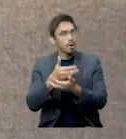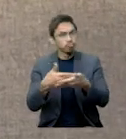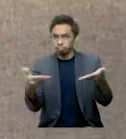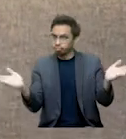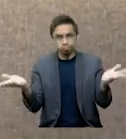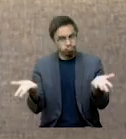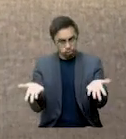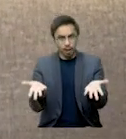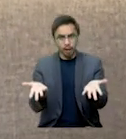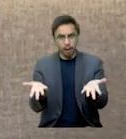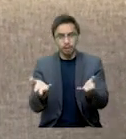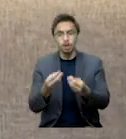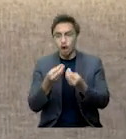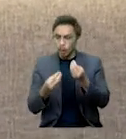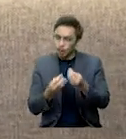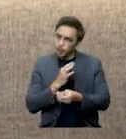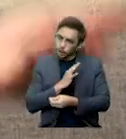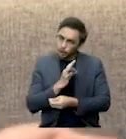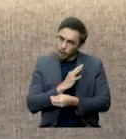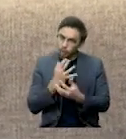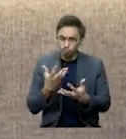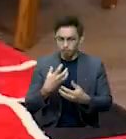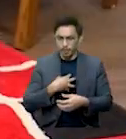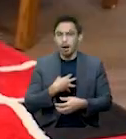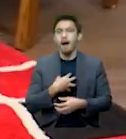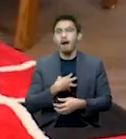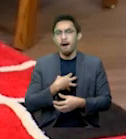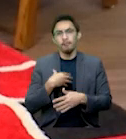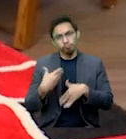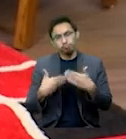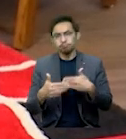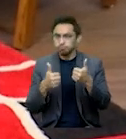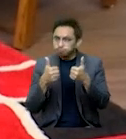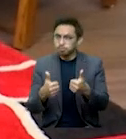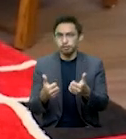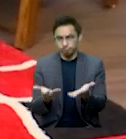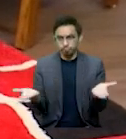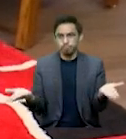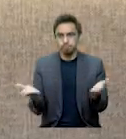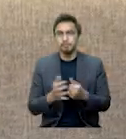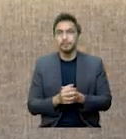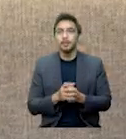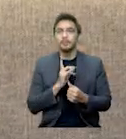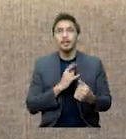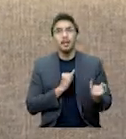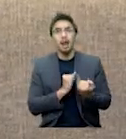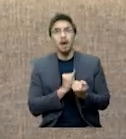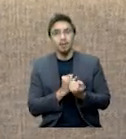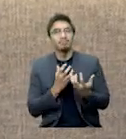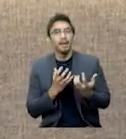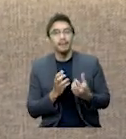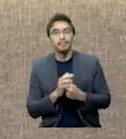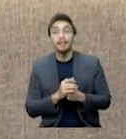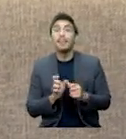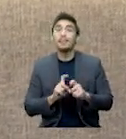untuk mendapatkan itu dengan proses yang dilalui tapi lawan terberat loh mas semua lawan buat saya sama karena